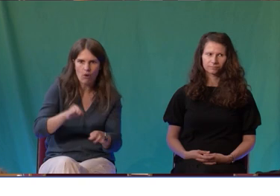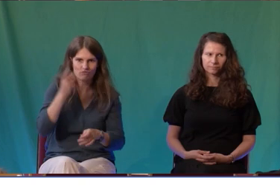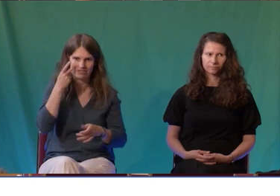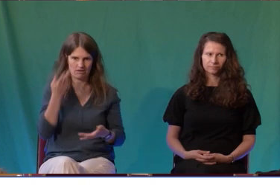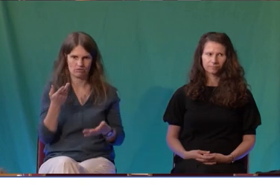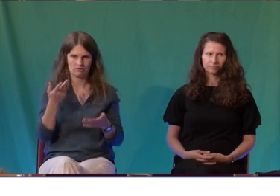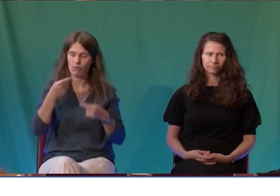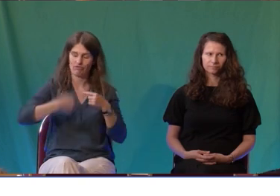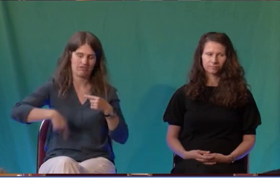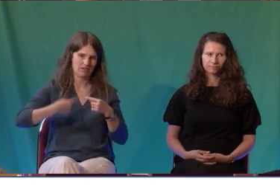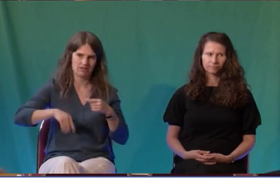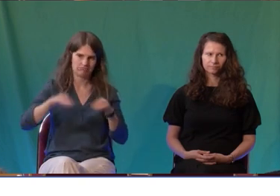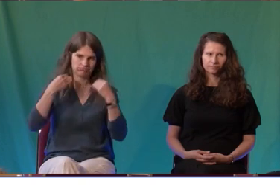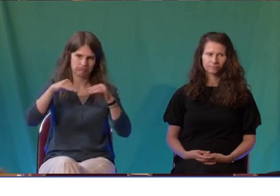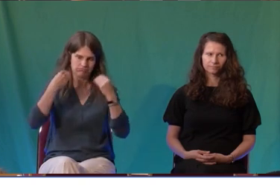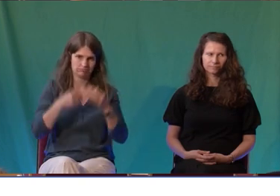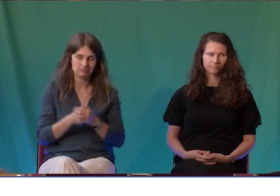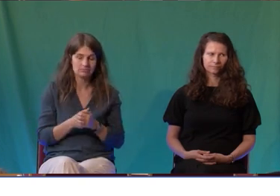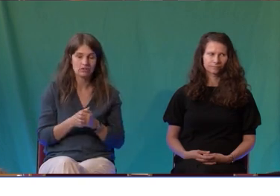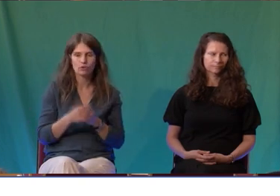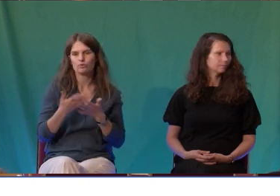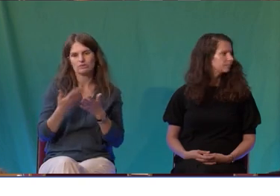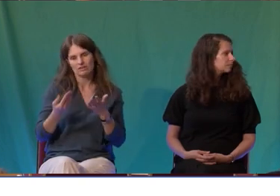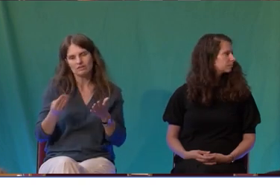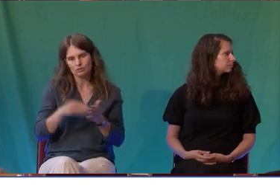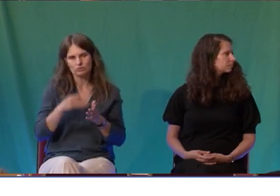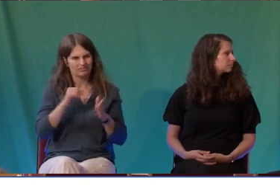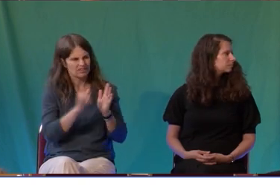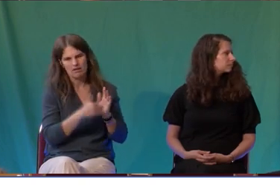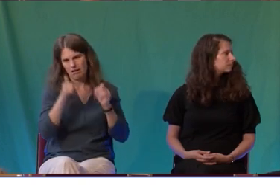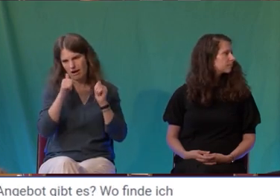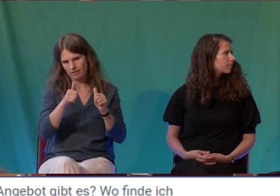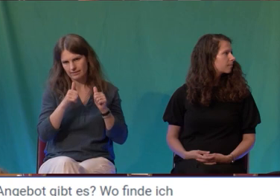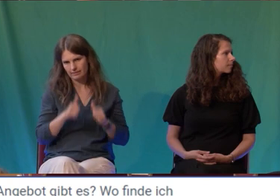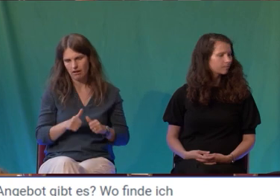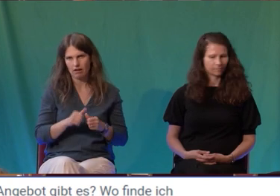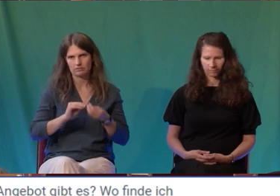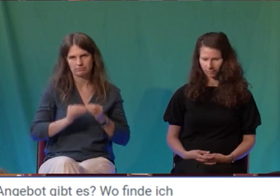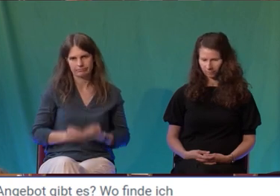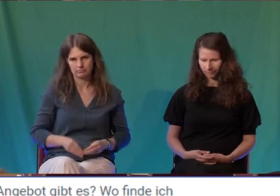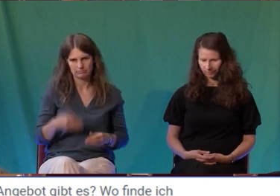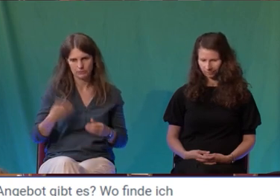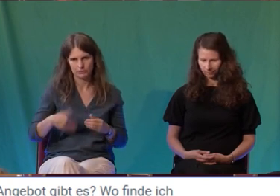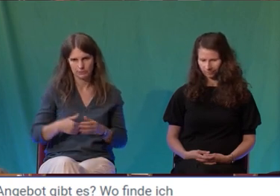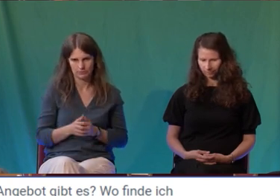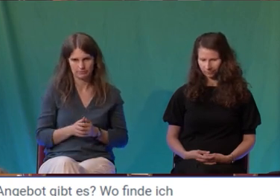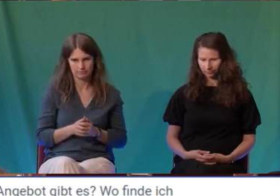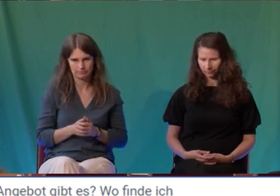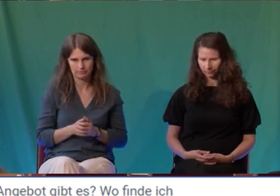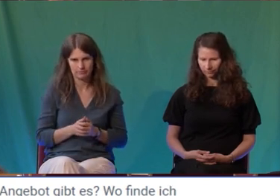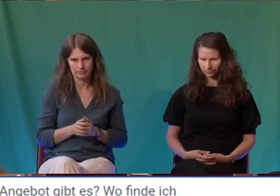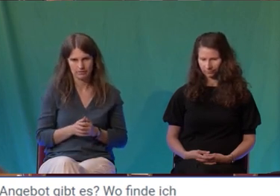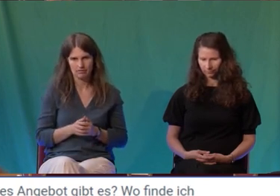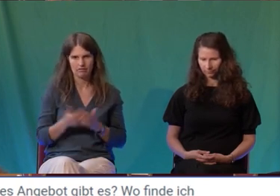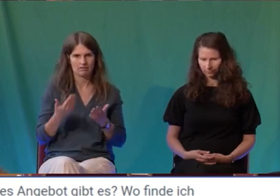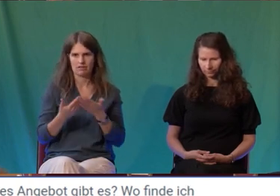und natürlich also auch wieder die die Antragstellung des das einfach dieses die Art auch der der